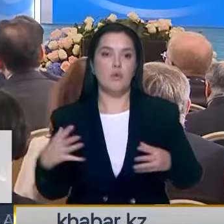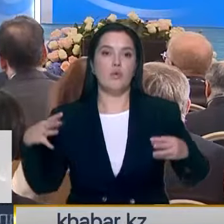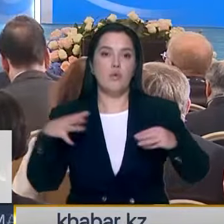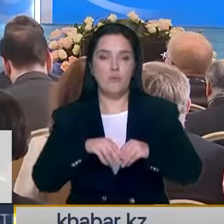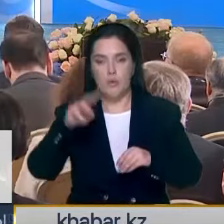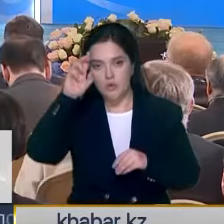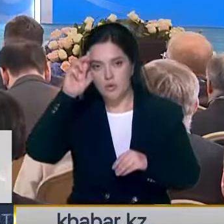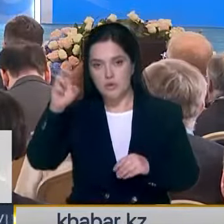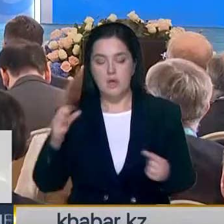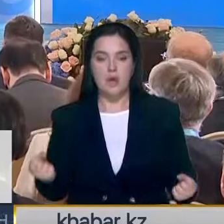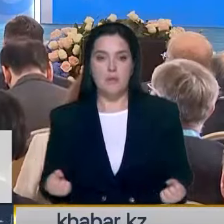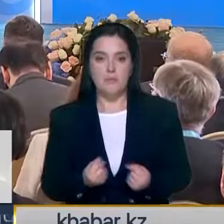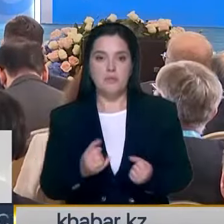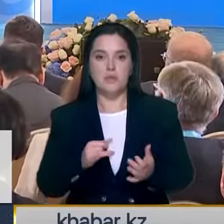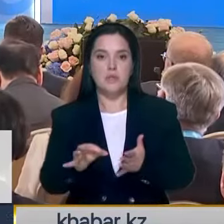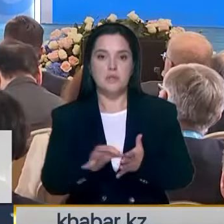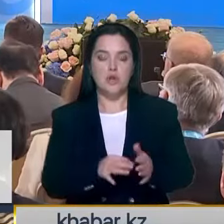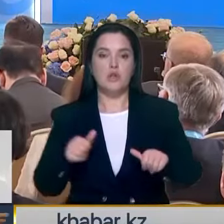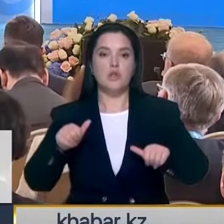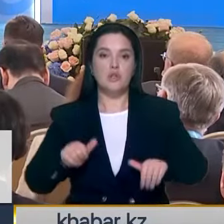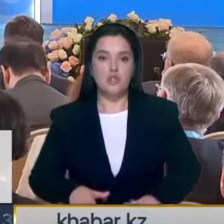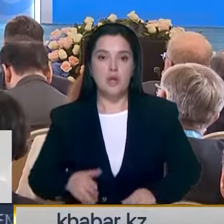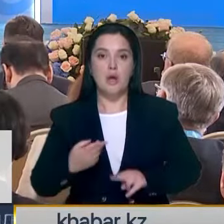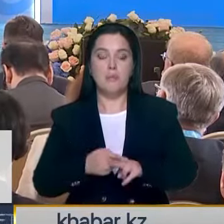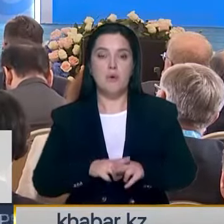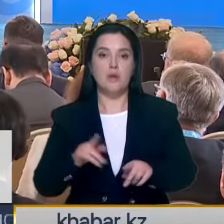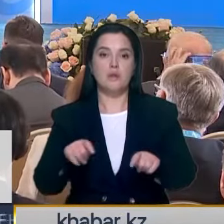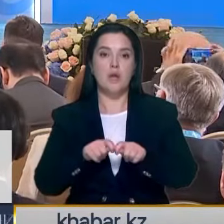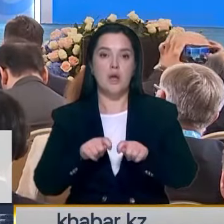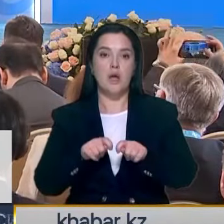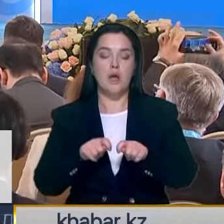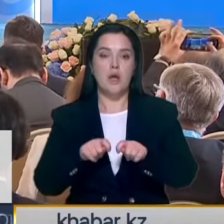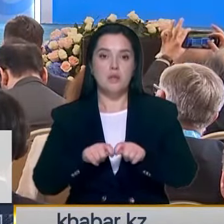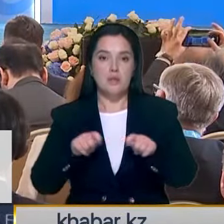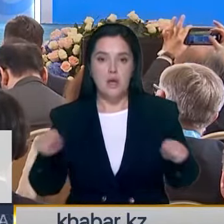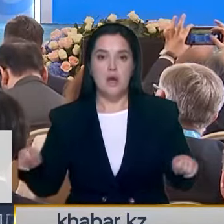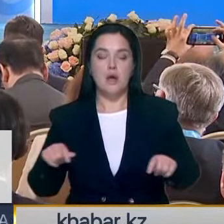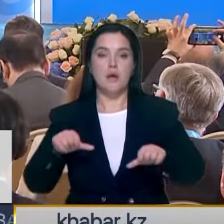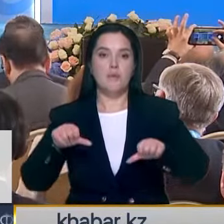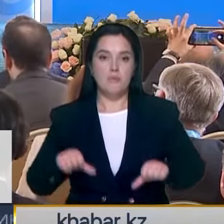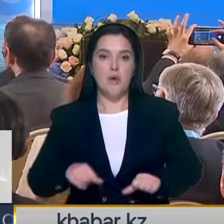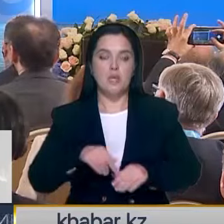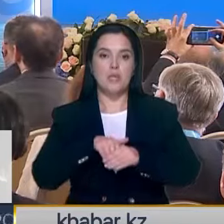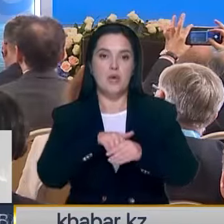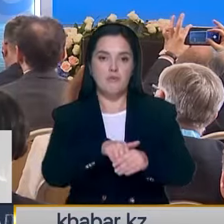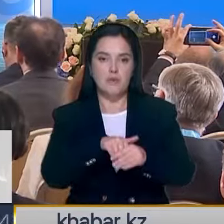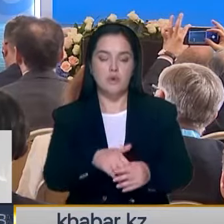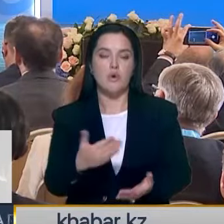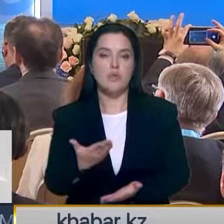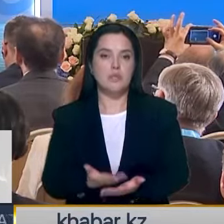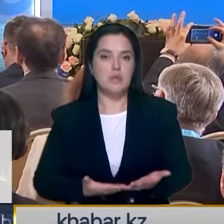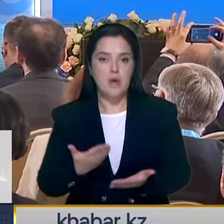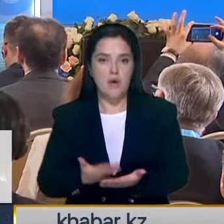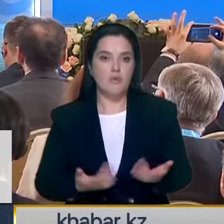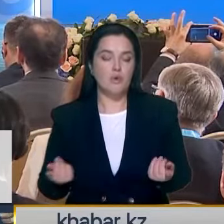поддержки и оперативного принятия решений поэтому создан наделённый широкими полномочиями инвестиционный совет который